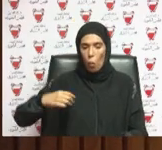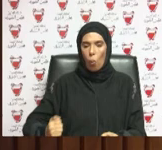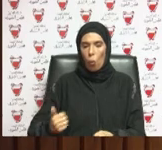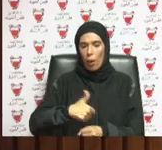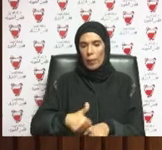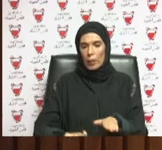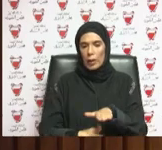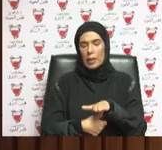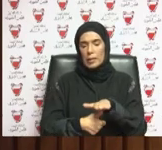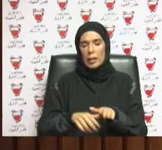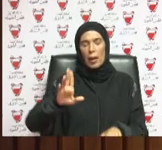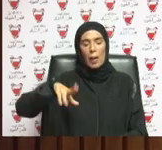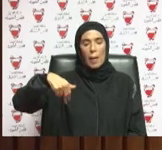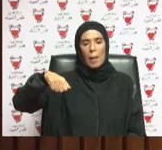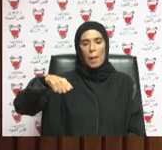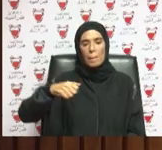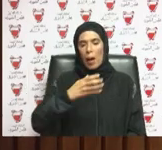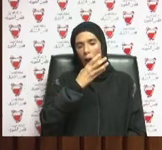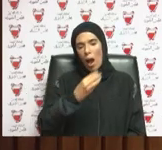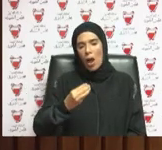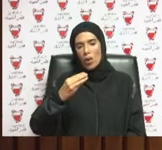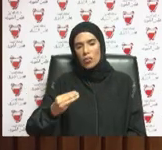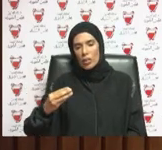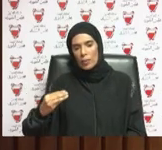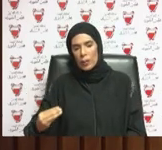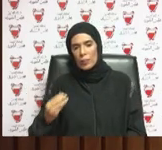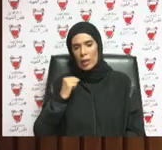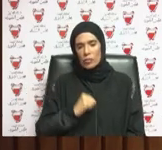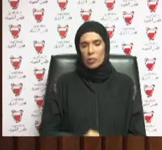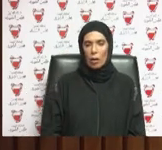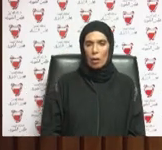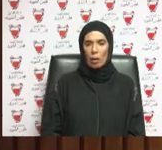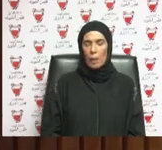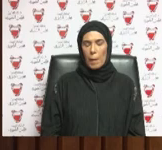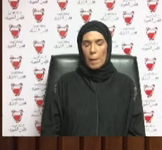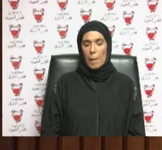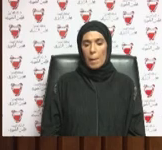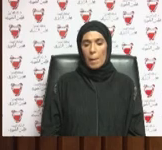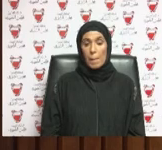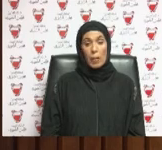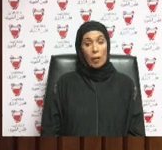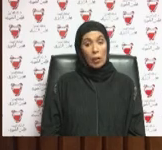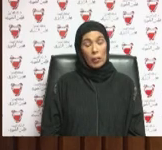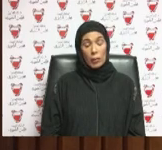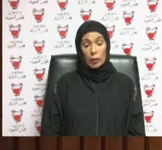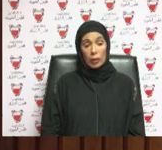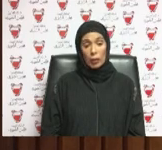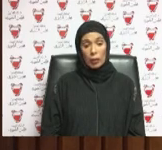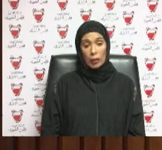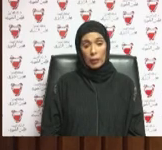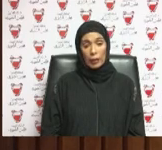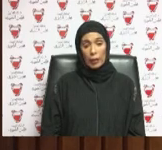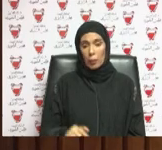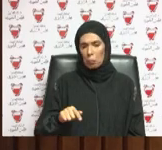الوزراء وأنجال وأحفاد الفقيد. من مثل فقيد